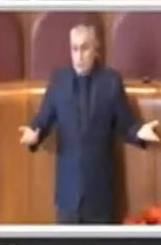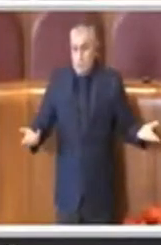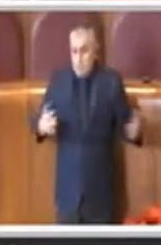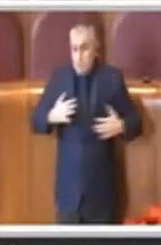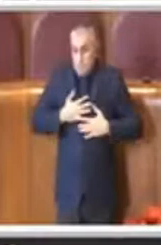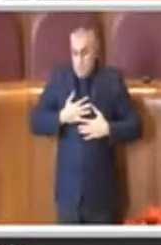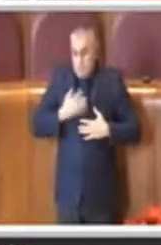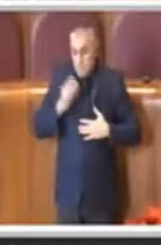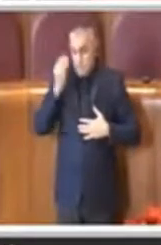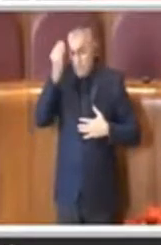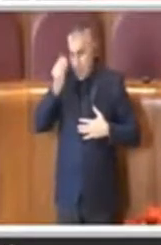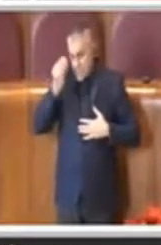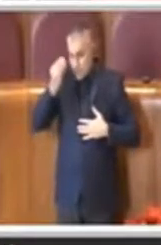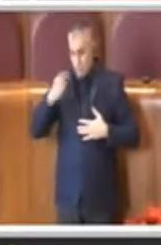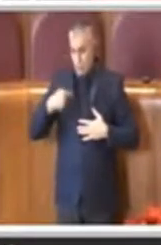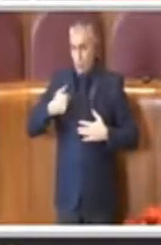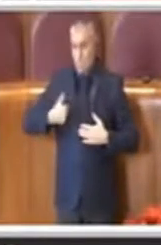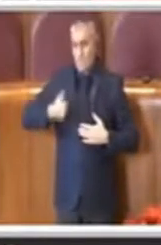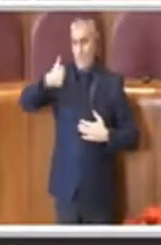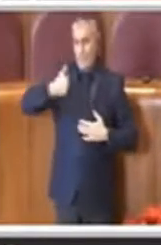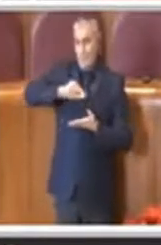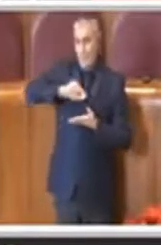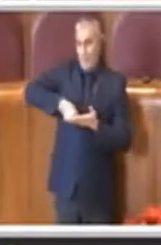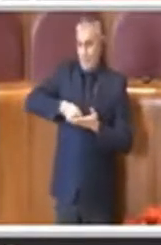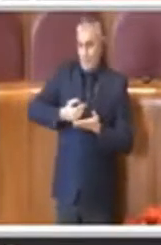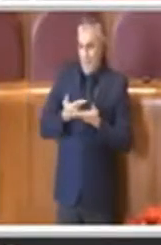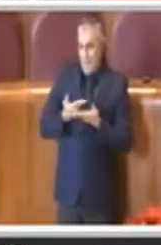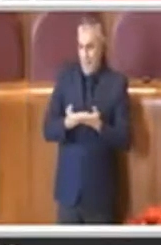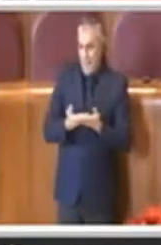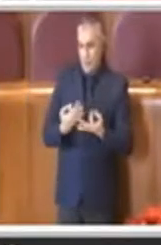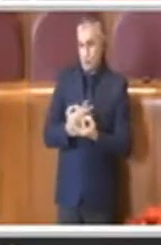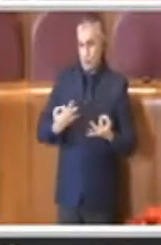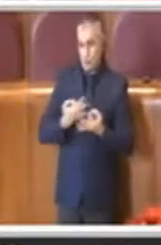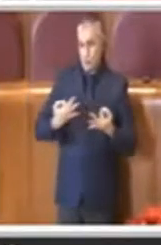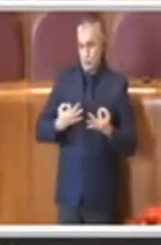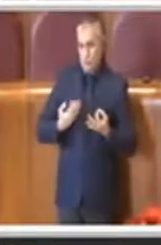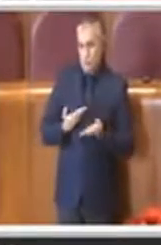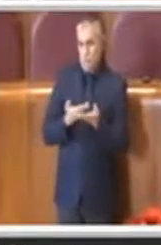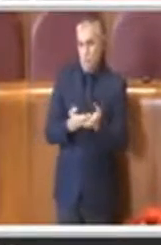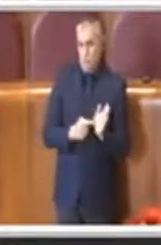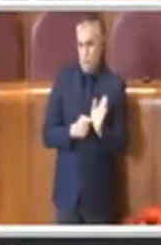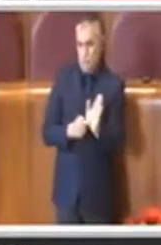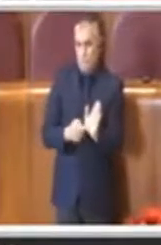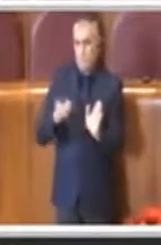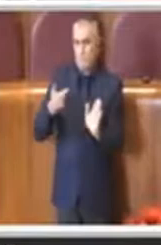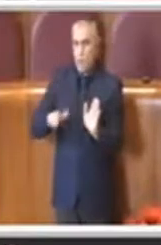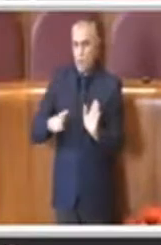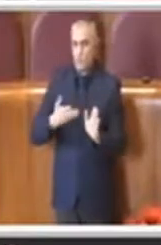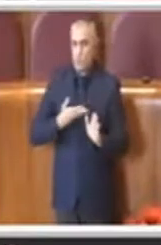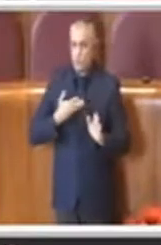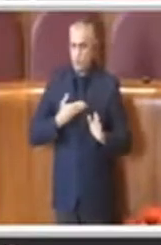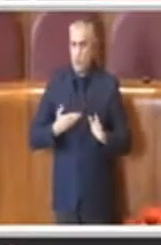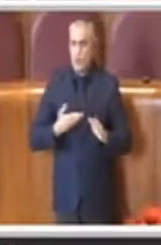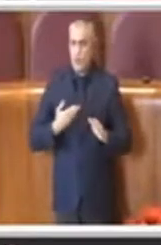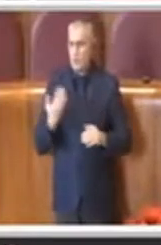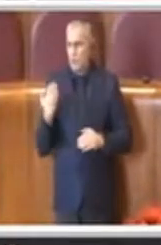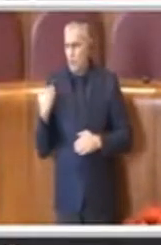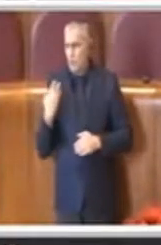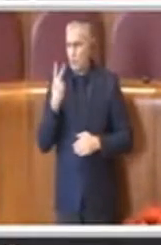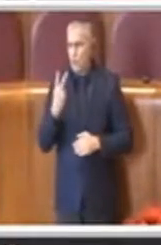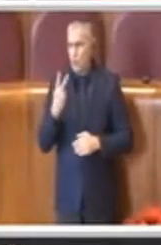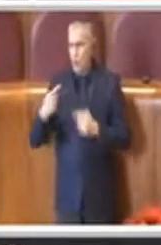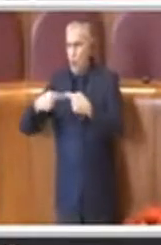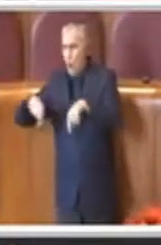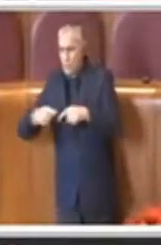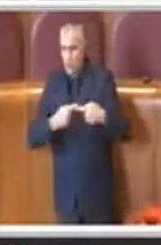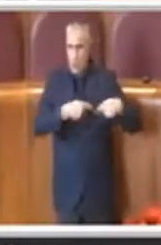me sembrava come prima firmataria doveroso presentarlo proprio alla luce di quello che è emerso nelle due ultime commissioni, dove questo